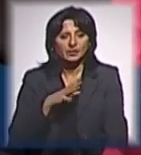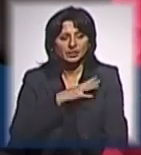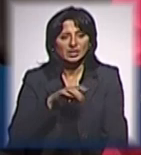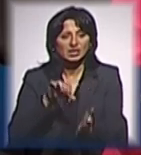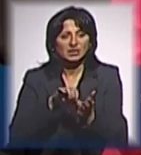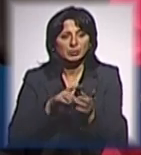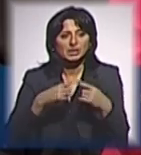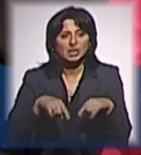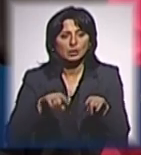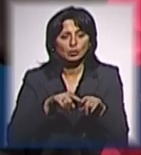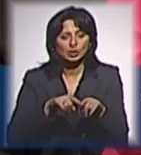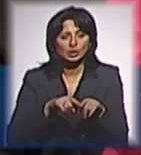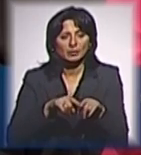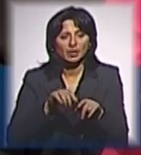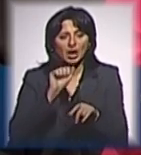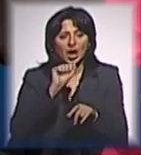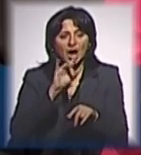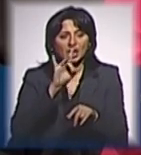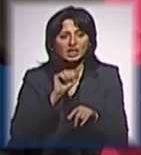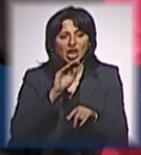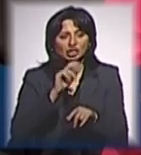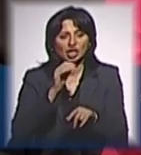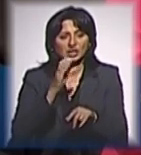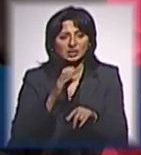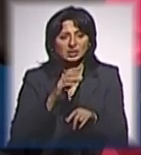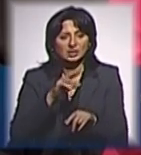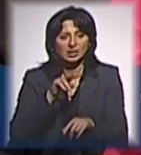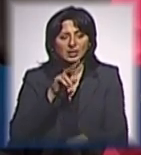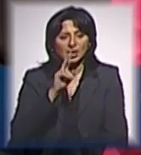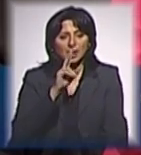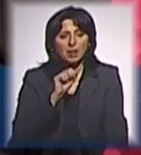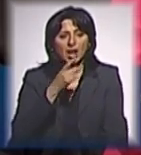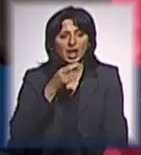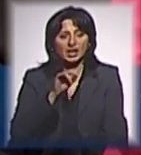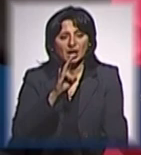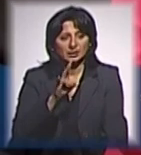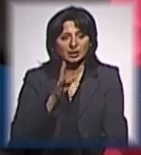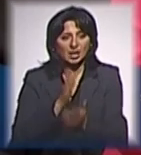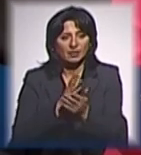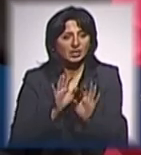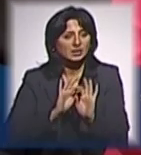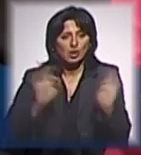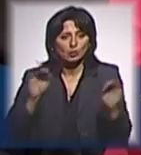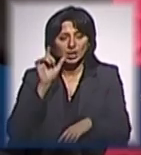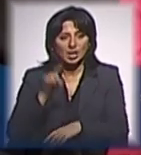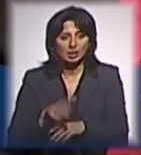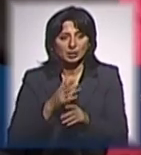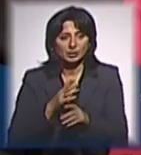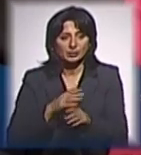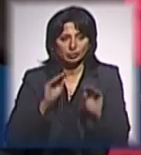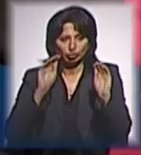წარუდგინეთ საზოგადოებას არტაშას ფალანგიანი, რომელიც რომელიც არის საოცარი ადამიანი,